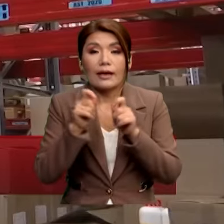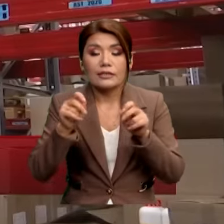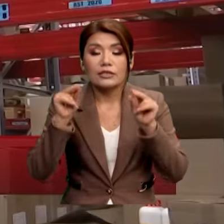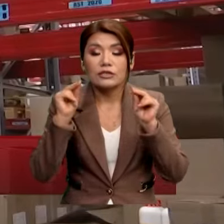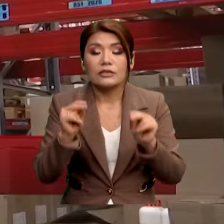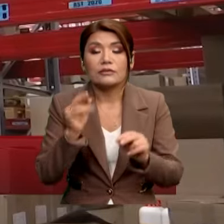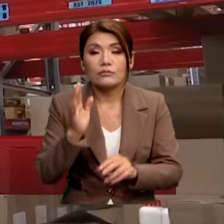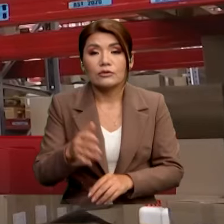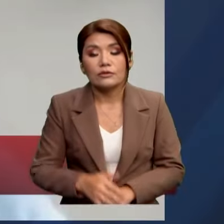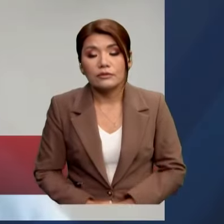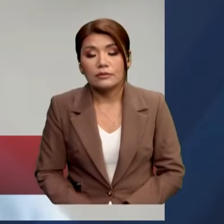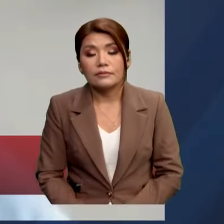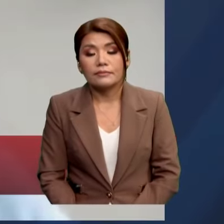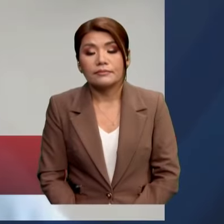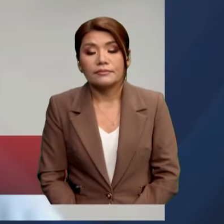болады дейді.